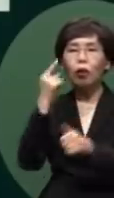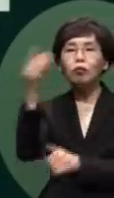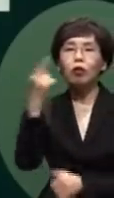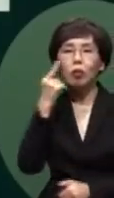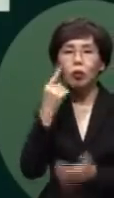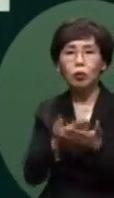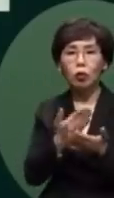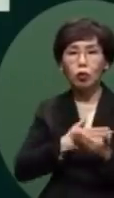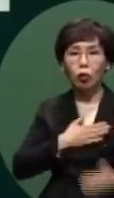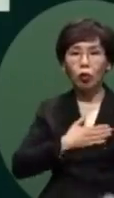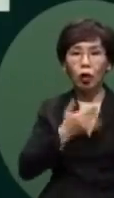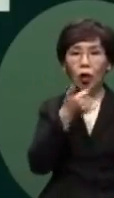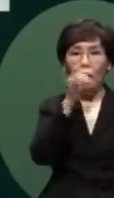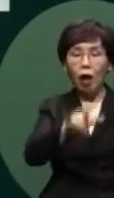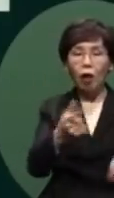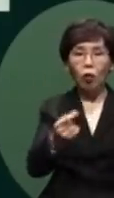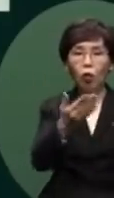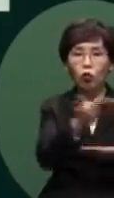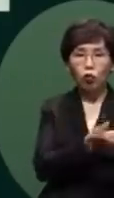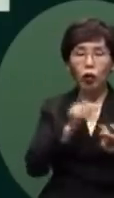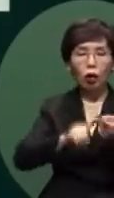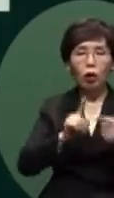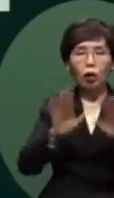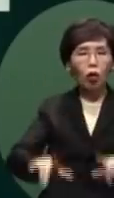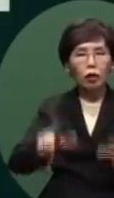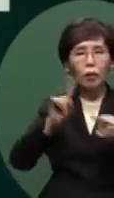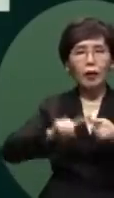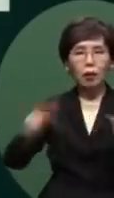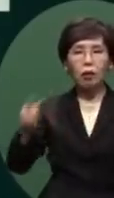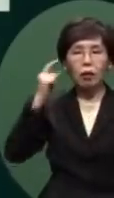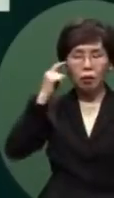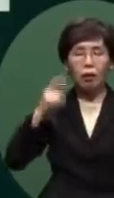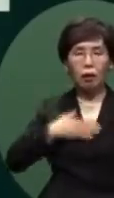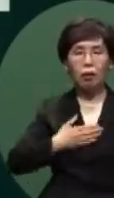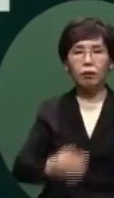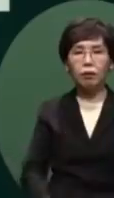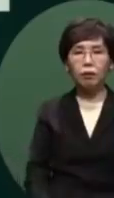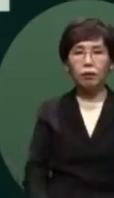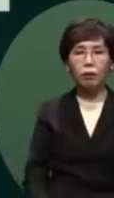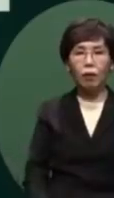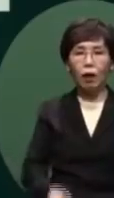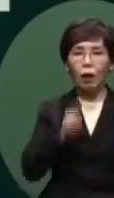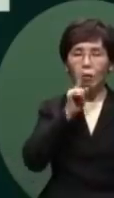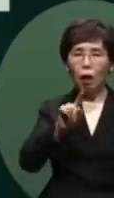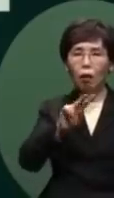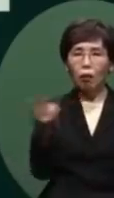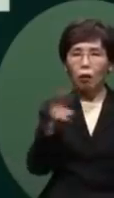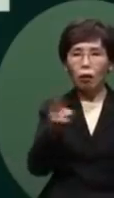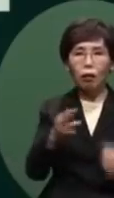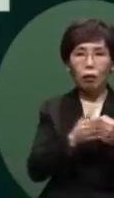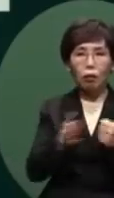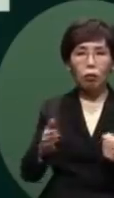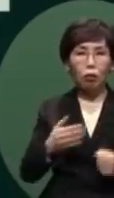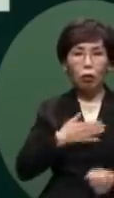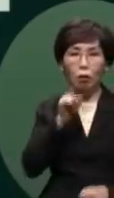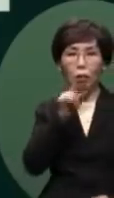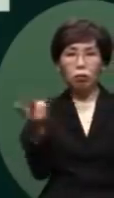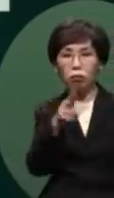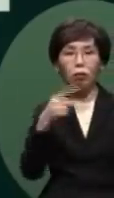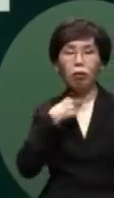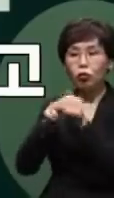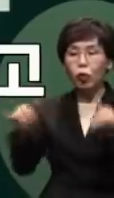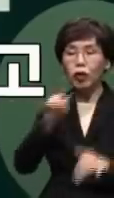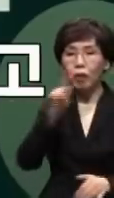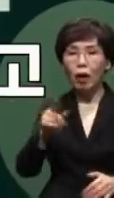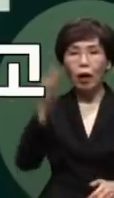저는 핵 공유에 대해서는 현실성이 없는 거라고 저는 늘 주장해 왔습니다. 네. 하도 주장이 많이 왔다 갔다 하셔서 저도 잘 왔다 갔다 한 적 없습니다.